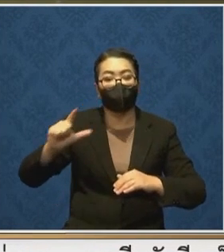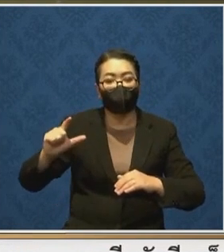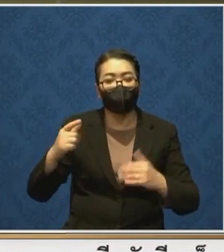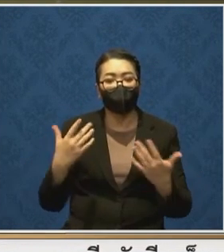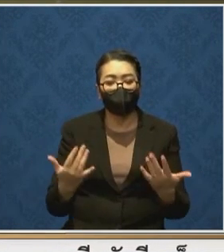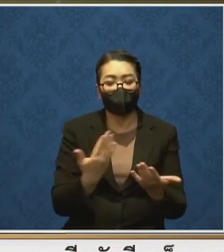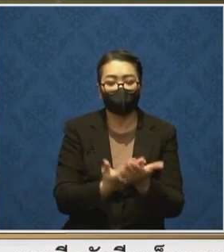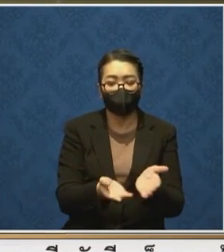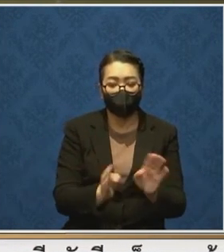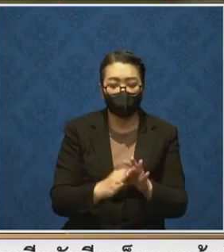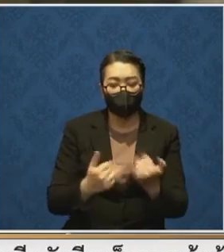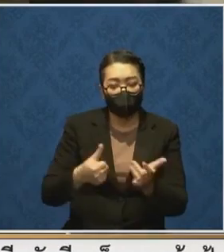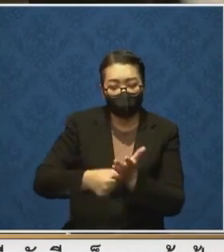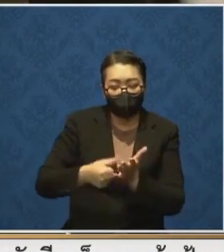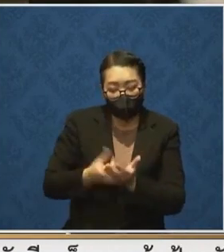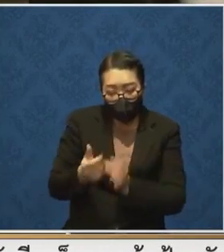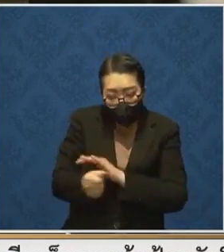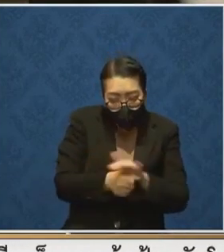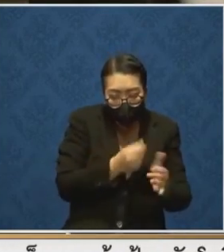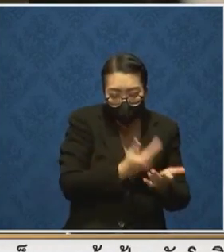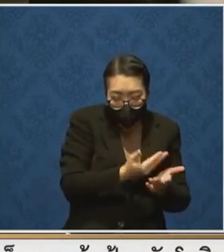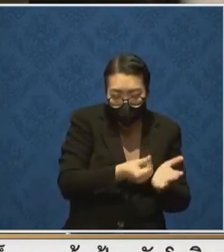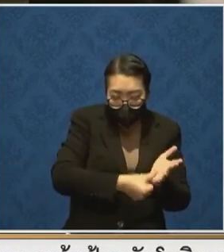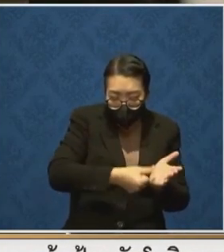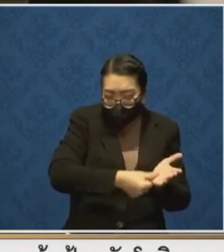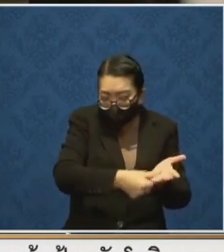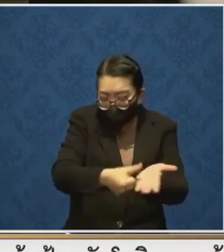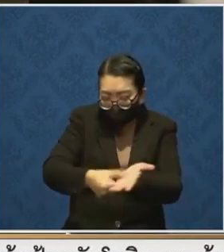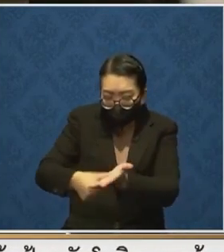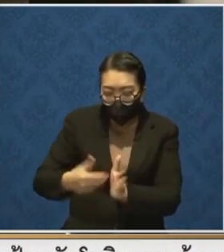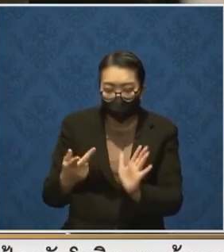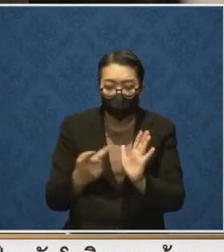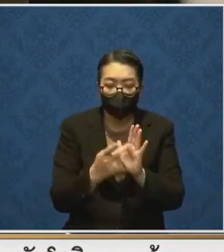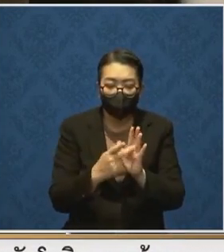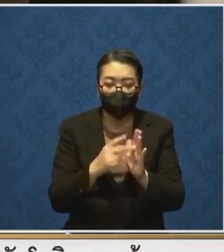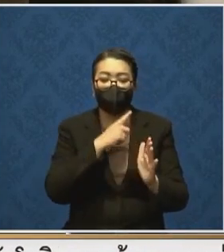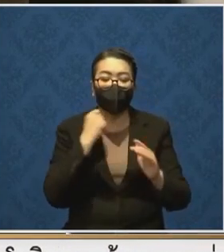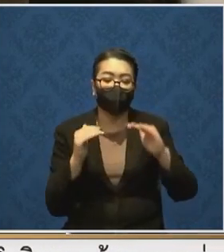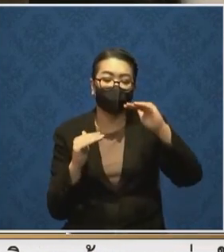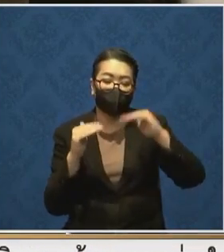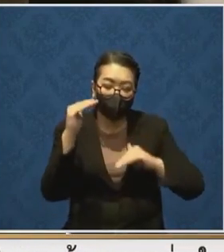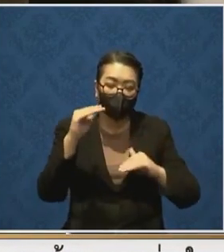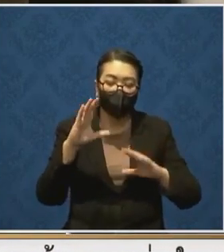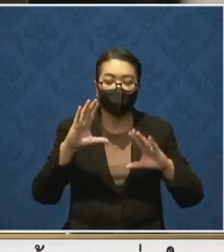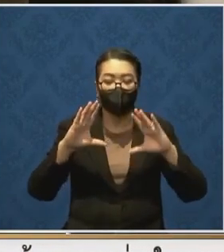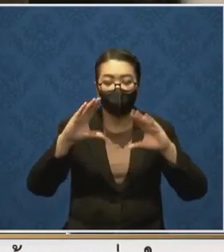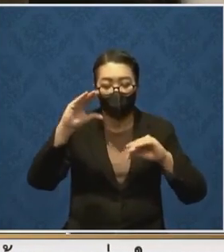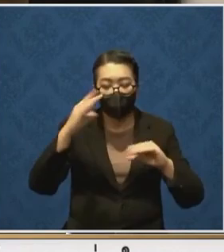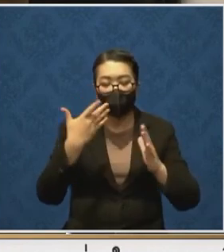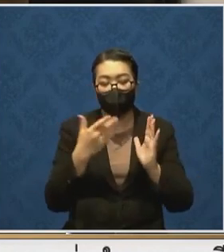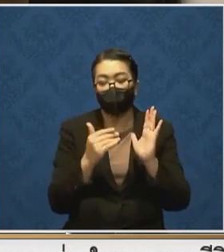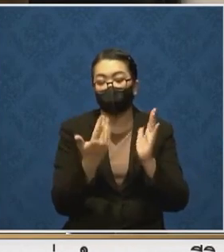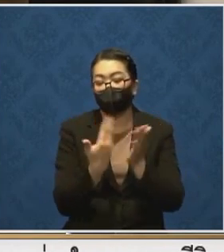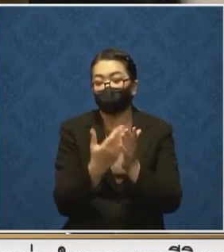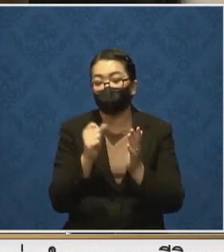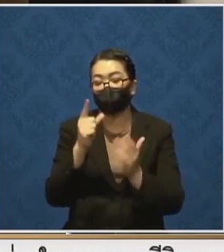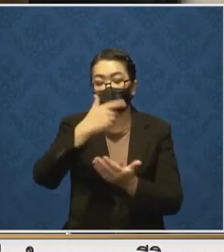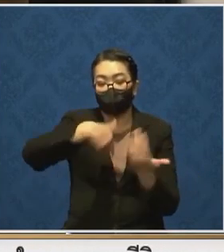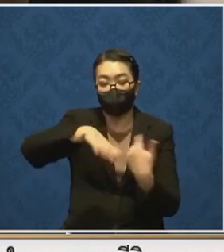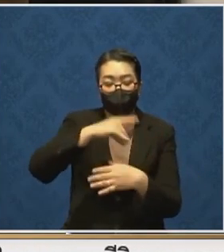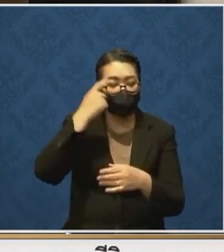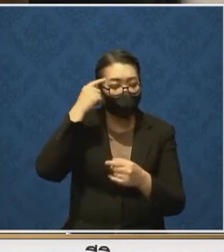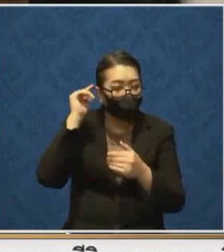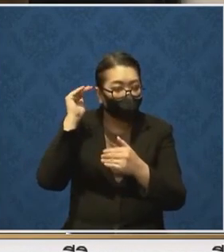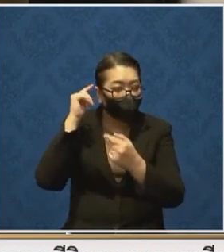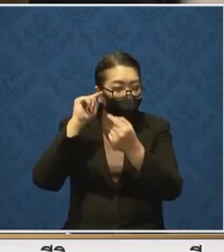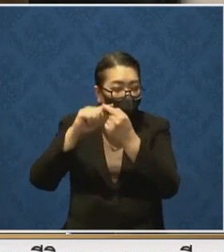วปีหน้าเท่านี่ที่ซุไ้ต่าง รวมถึงการกู้ขาดดนกประมาณปี 2,166 บาถ้าเศรษฐกิไม่โตตที่รัฐบาลคาดก